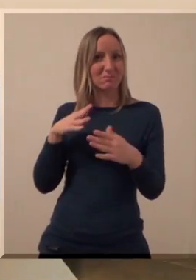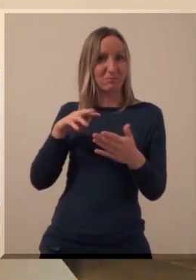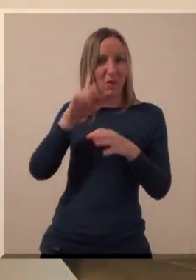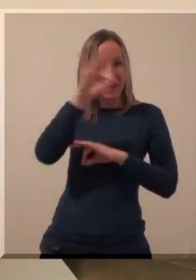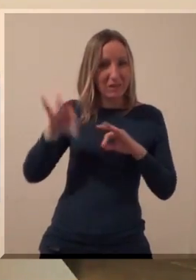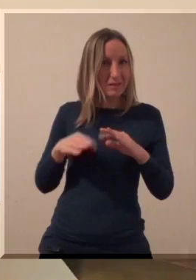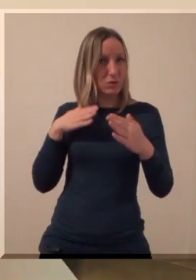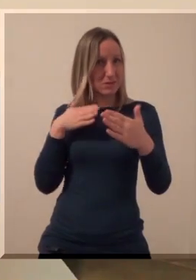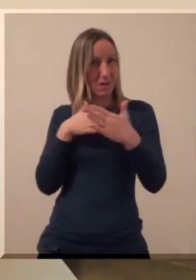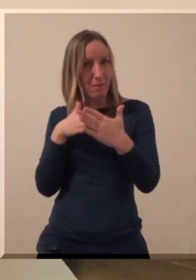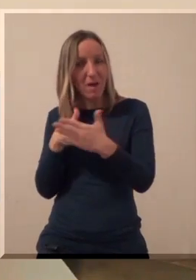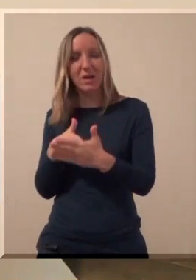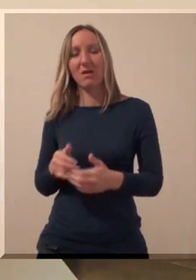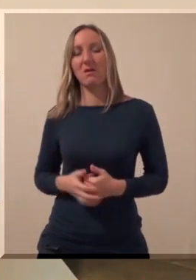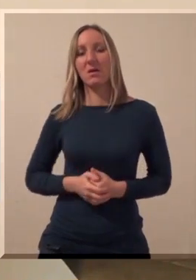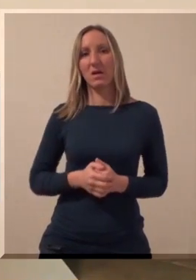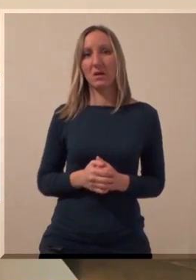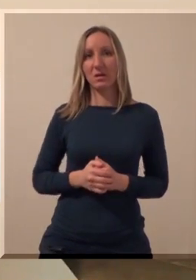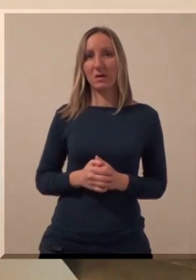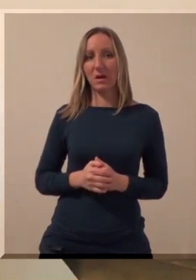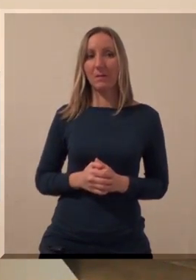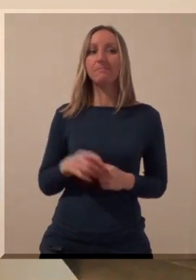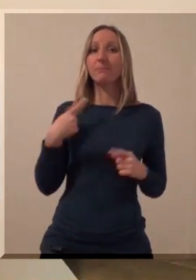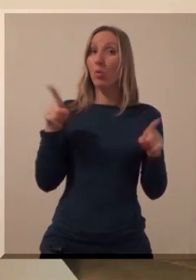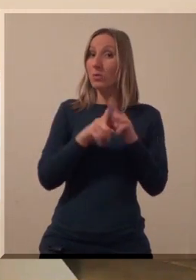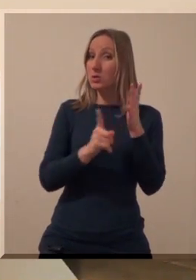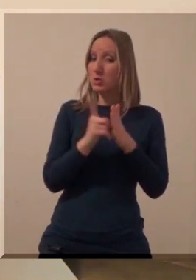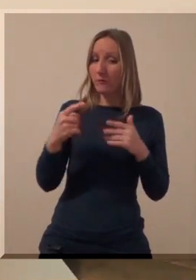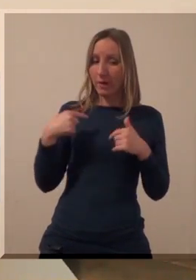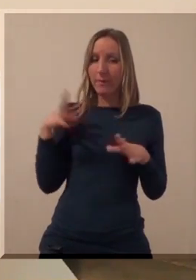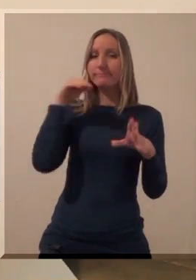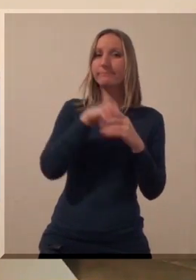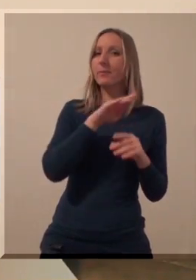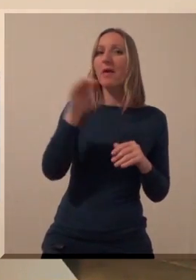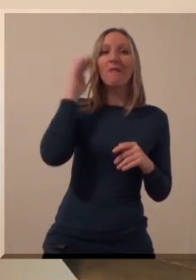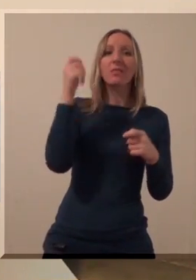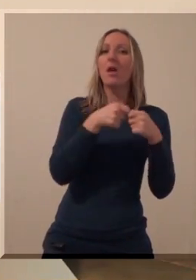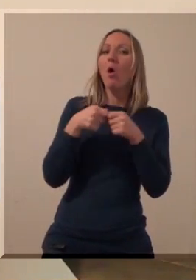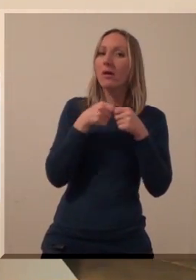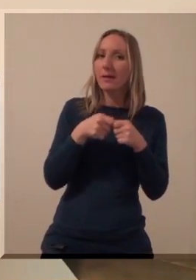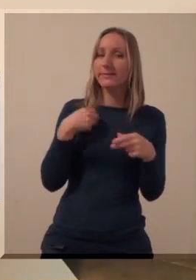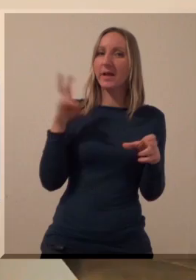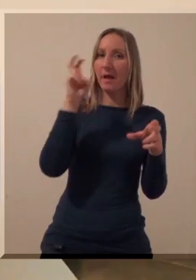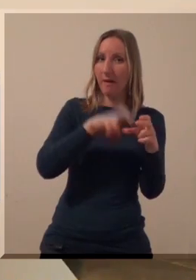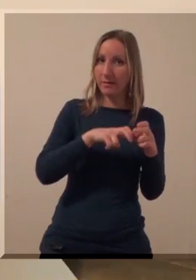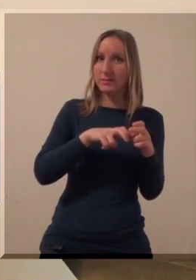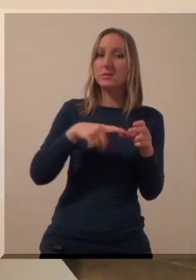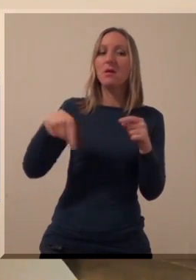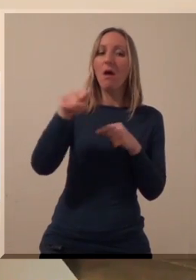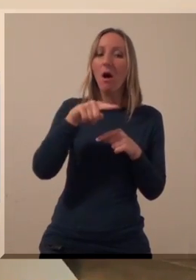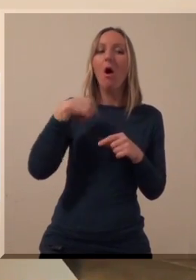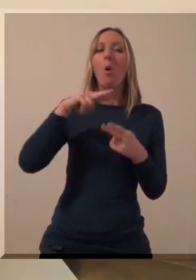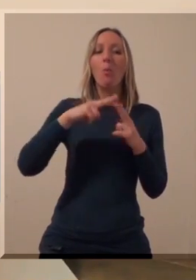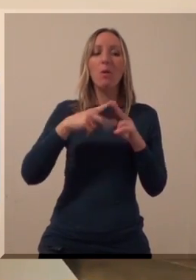Ipak, kroz takvo vreme fakulteta, poznala sam i rad nevladinog sektora, odnosno nevladinih organizacija koje se bave